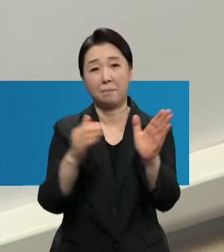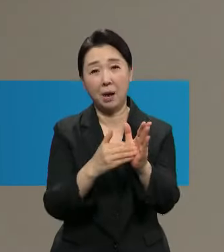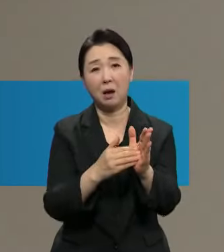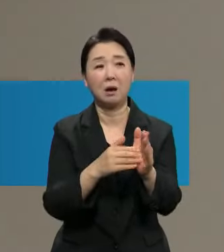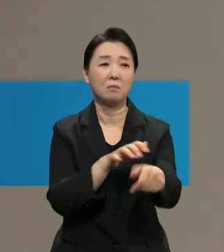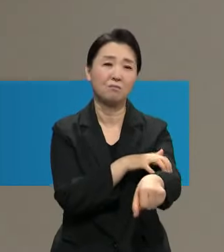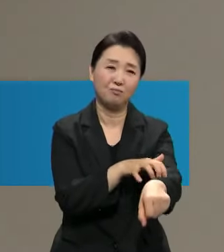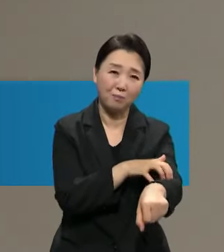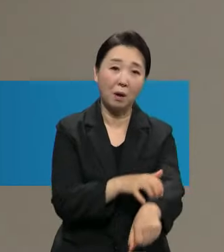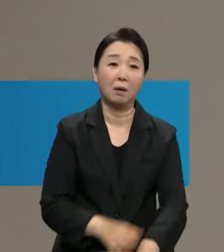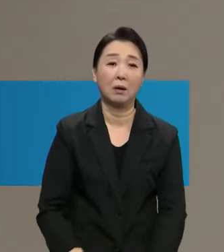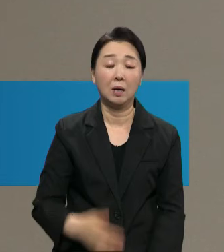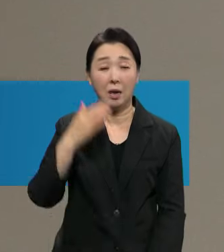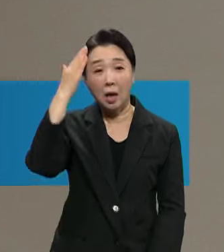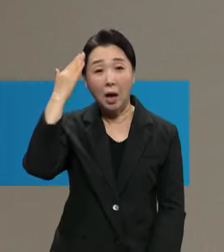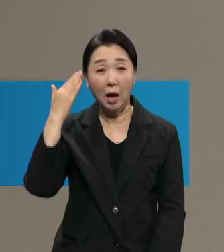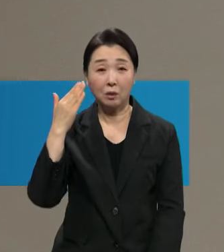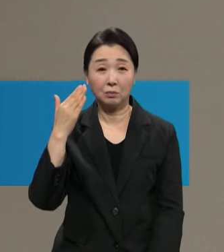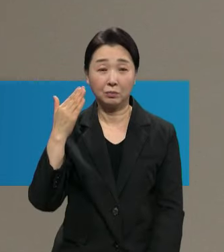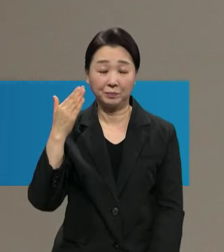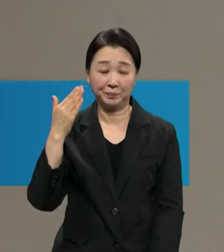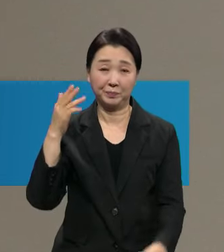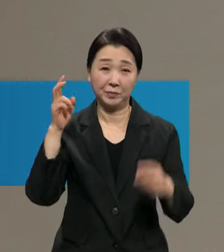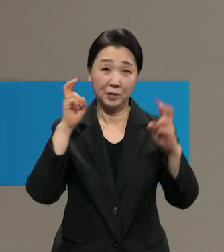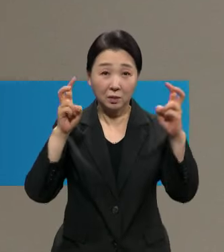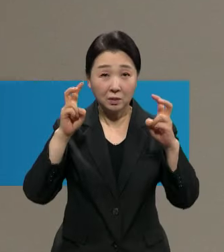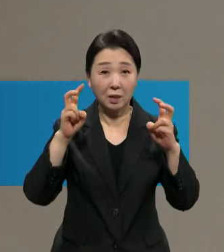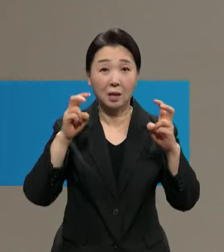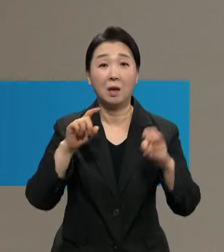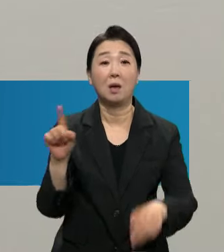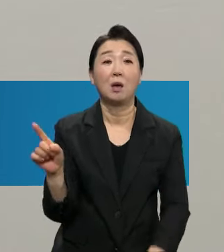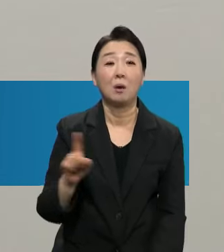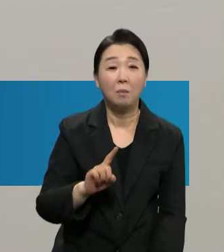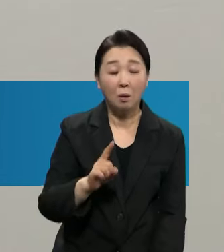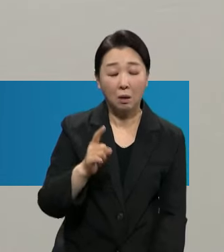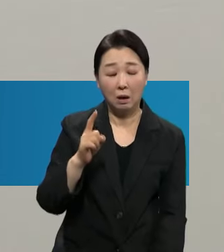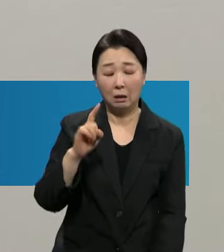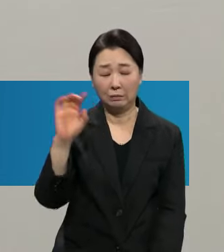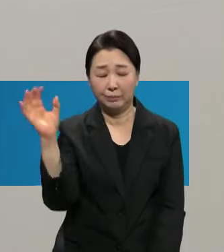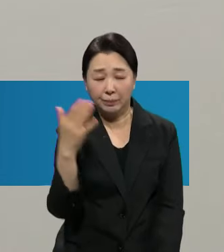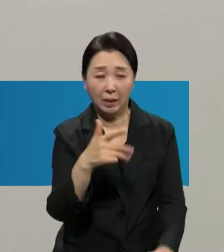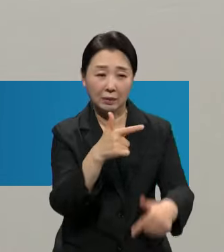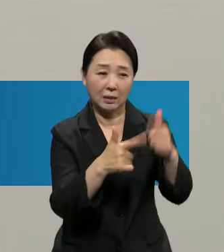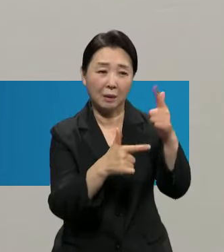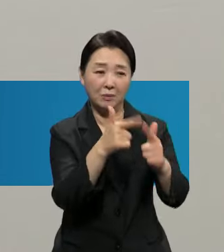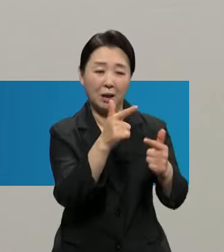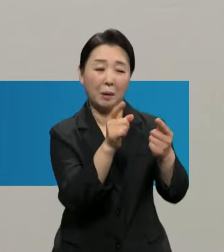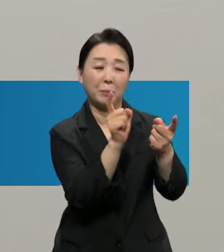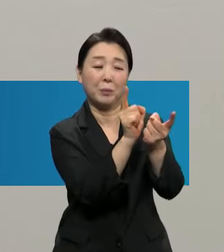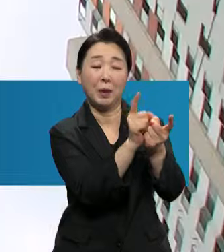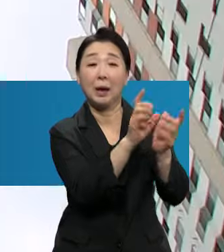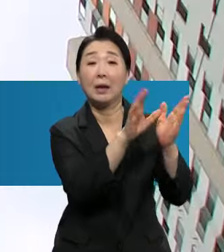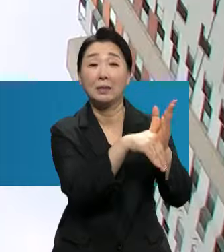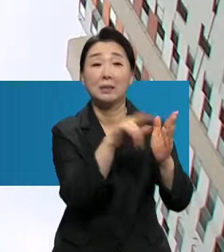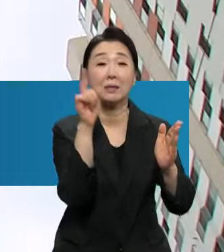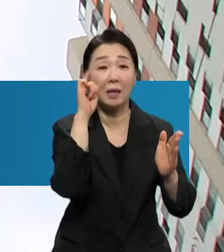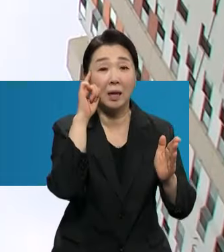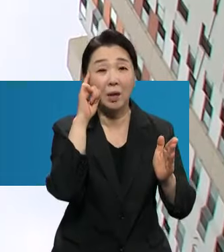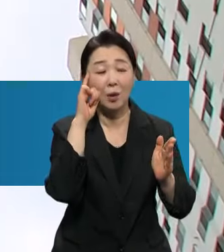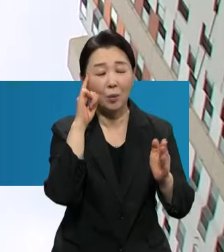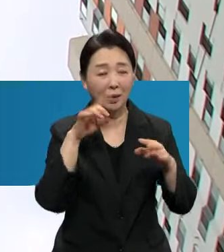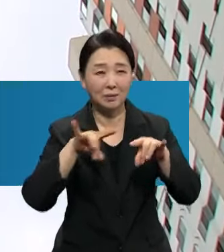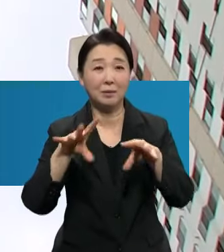겪었습니다 한국전력 측은 강풍으로 전선과 나무가 접촉하면서 정전이 발생했고 새벽 1시쯤 복구를